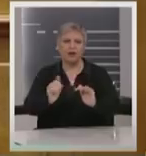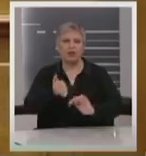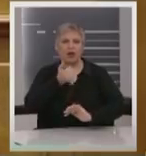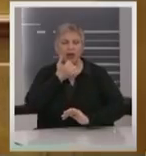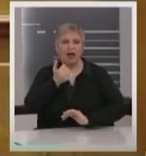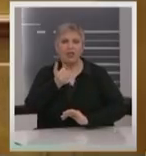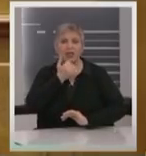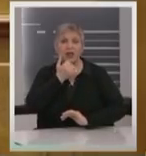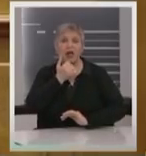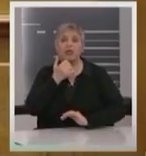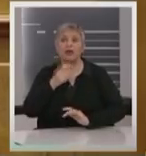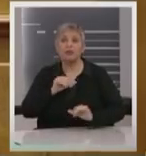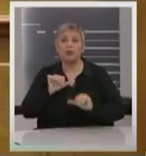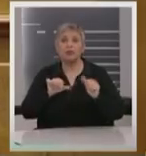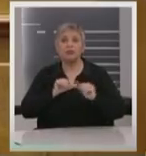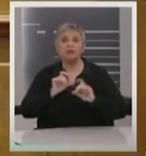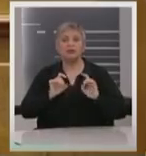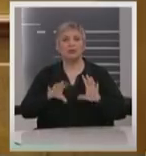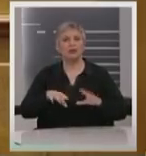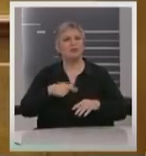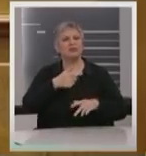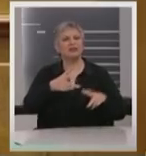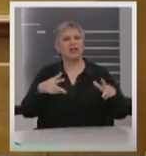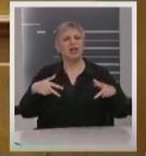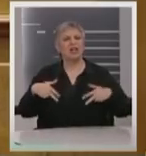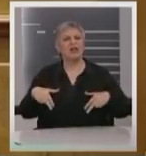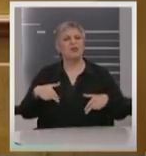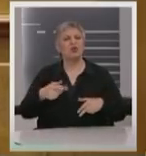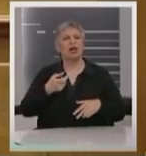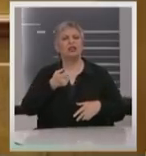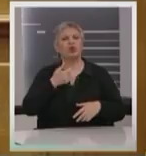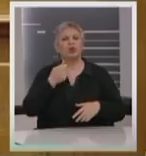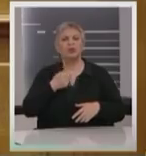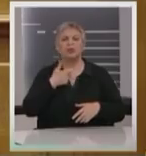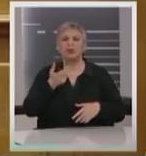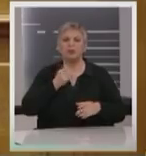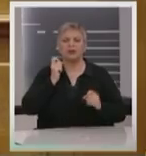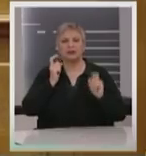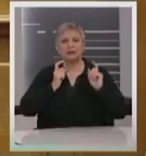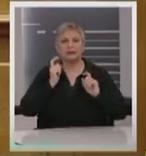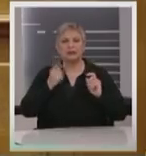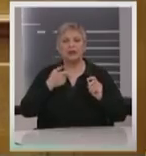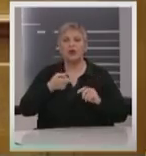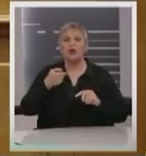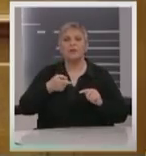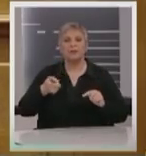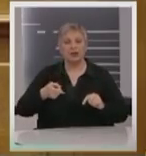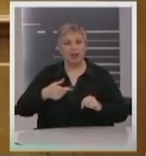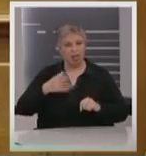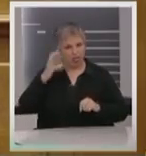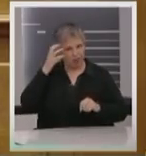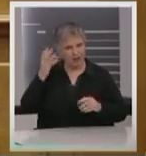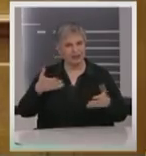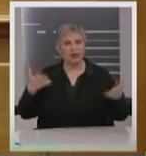κύριε Υπουργέ των Οικονομικών, που σας αρέσουν αυτές οι αναλογίες, θυμάστε τι είχε πει ο Αϊνστάιν για τον ορισμό